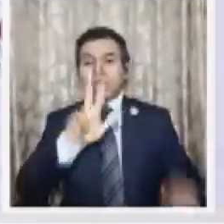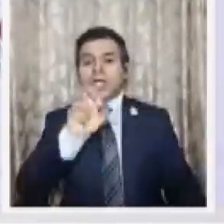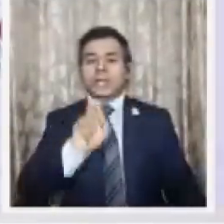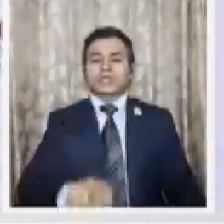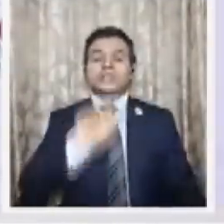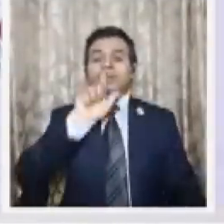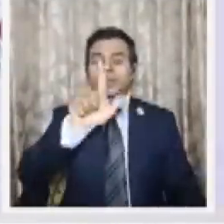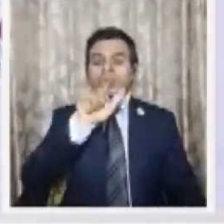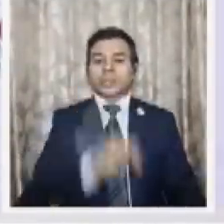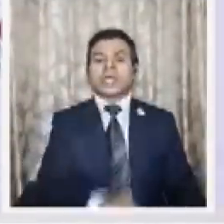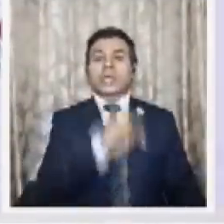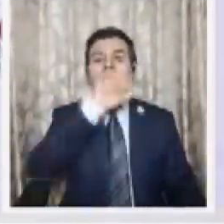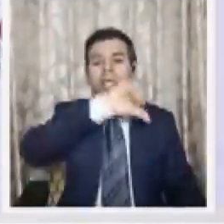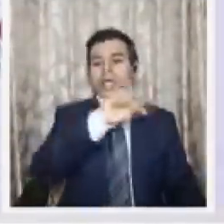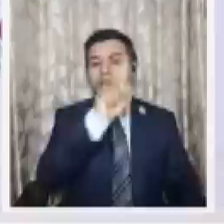91 থেকে 100 মধ্যে 1 জন।